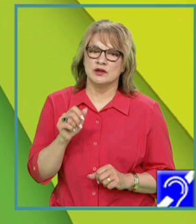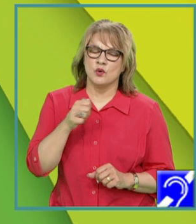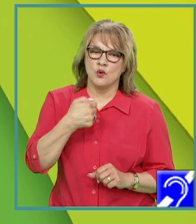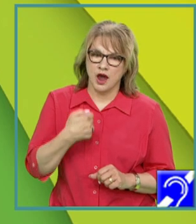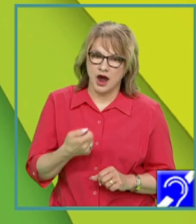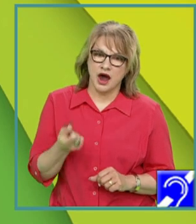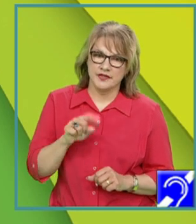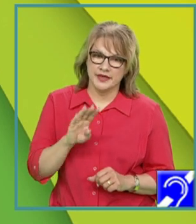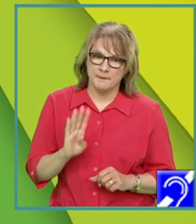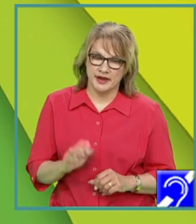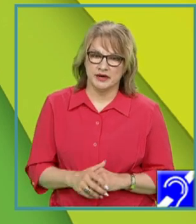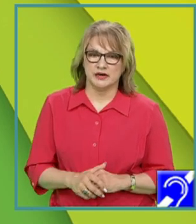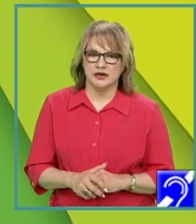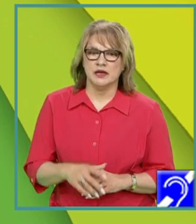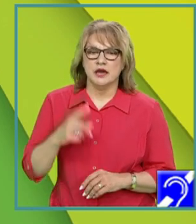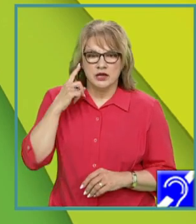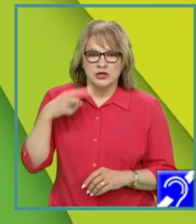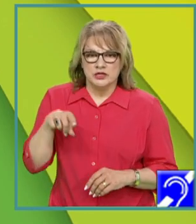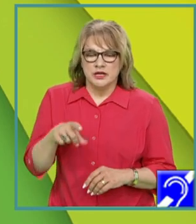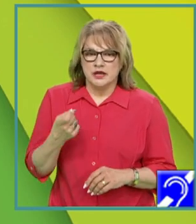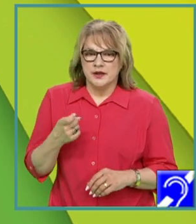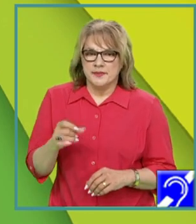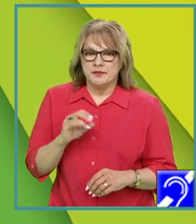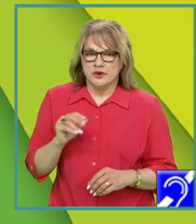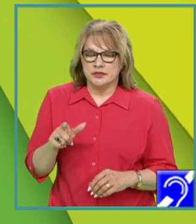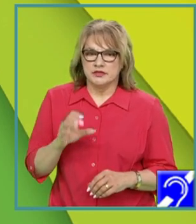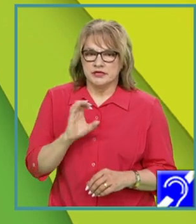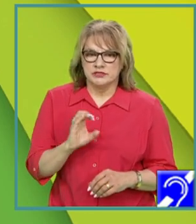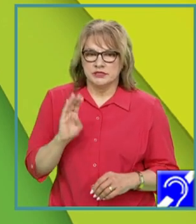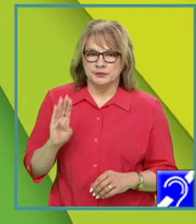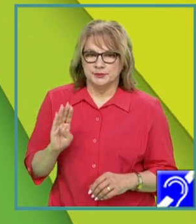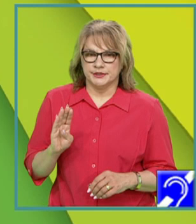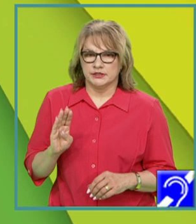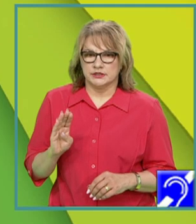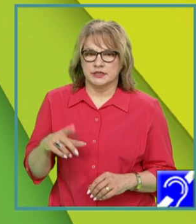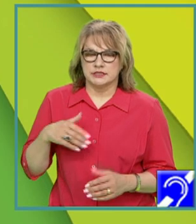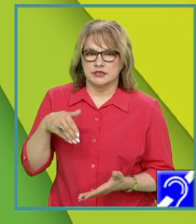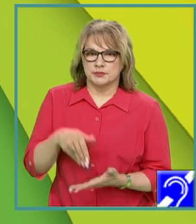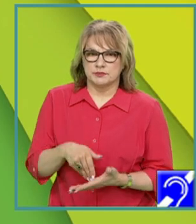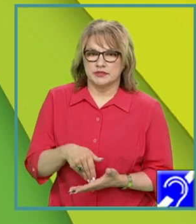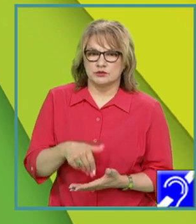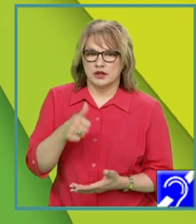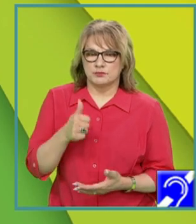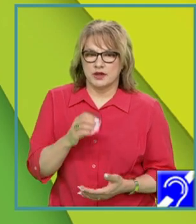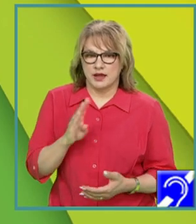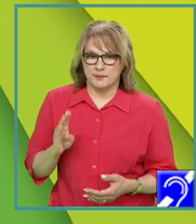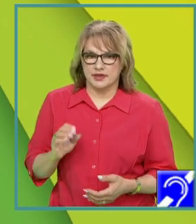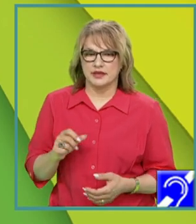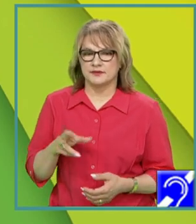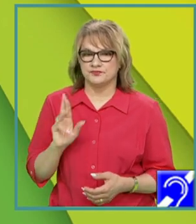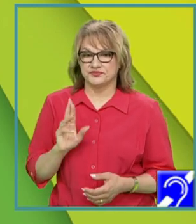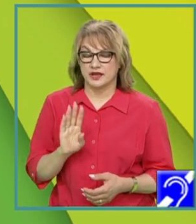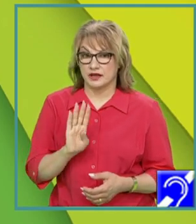mai știm din ipoteza că c B este perpendicular pe AB Dar cum